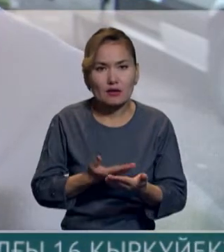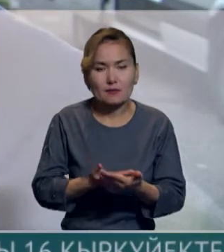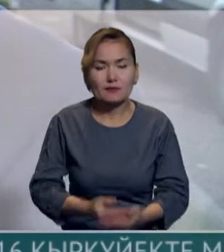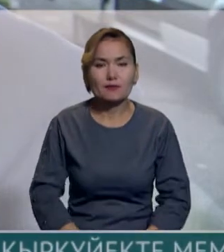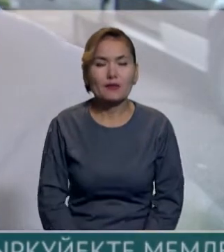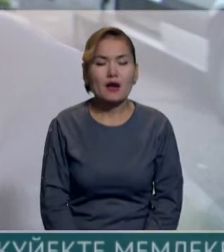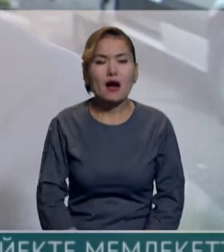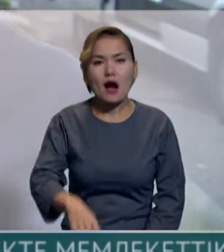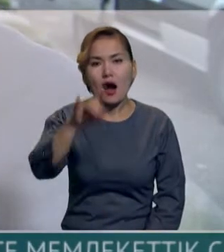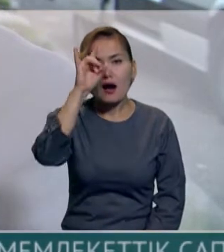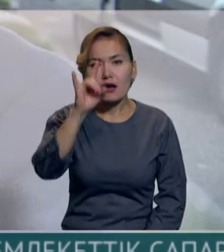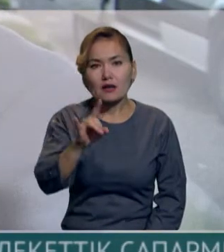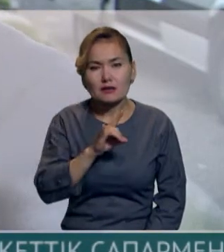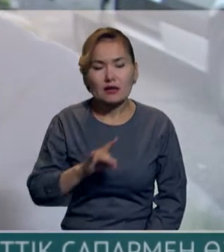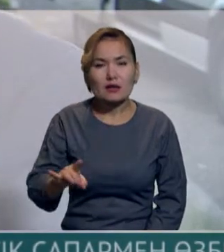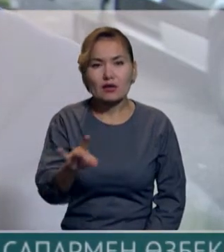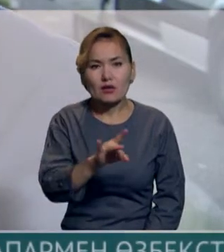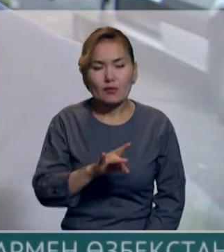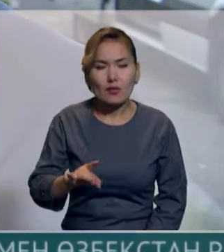мынау оқыс жағдайдан өліп кететін